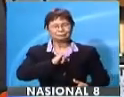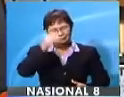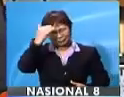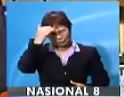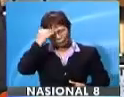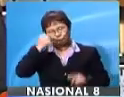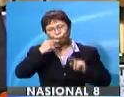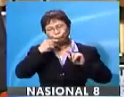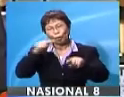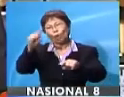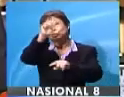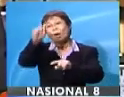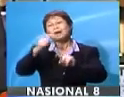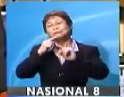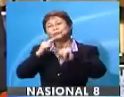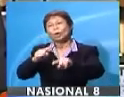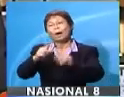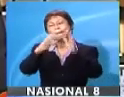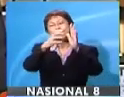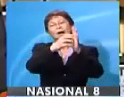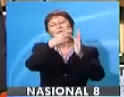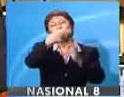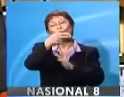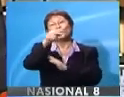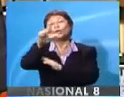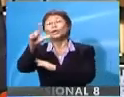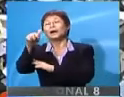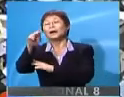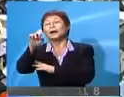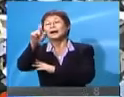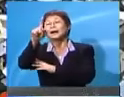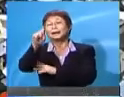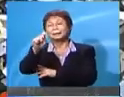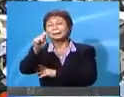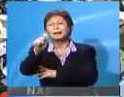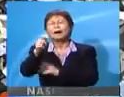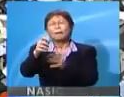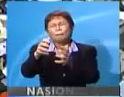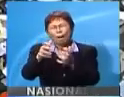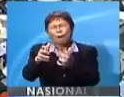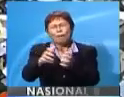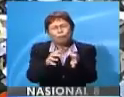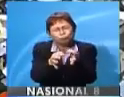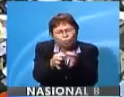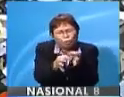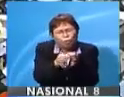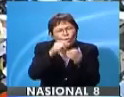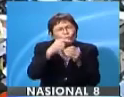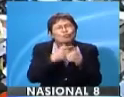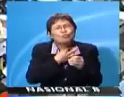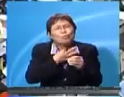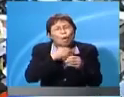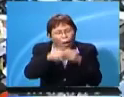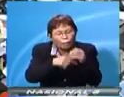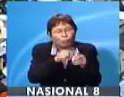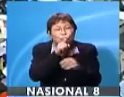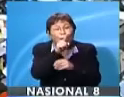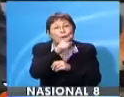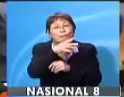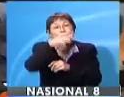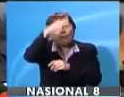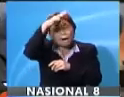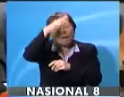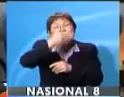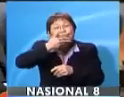beliau menjawab soalan Wakil PAS Hulu Langat Dr. C. Rasli C. Mat yang mahukan penjelasan berkaitan kebenaran ibu bapa